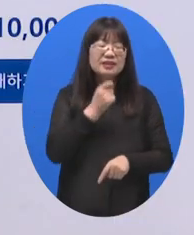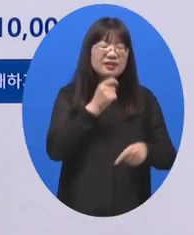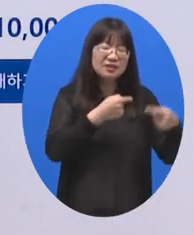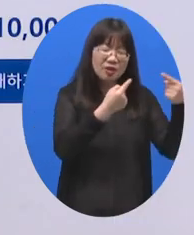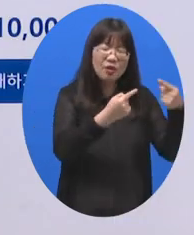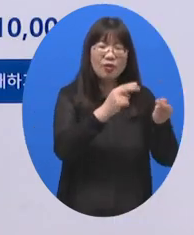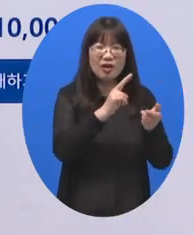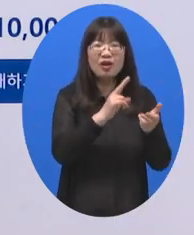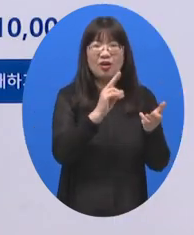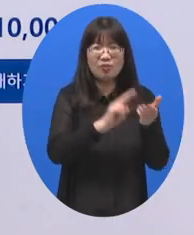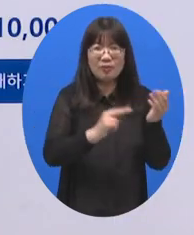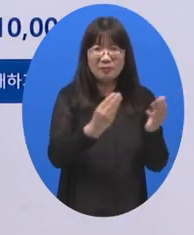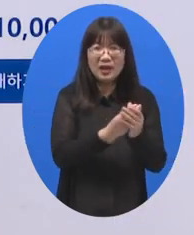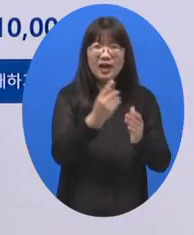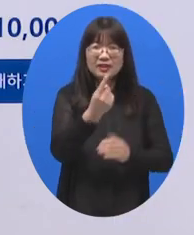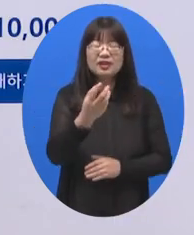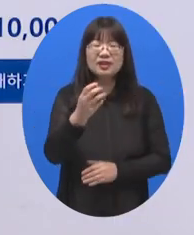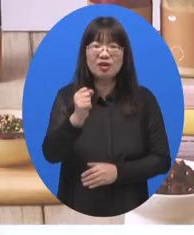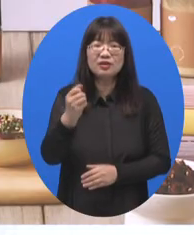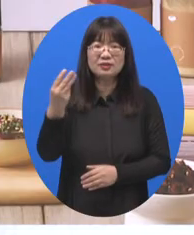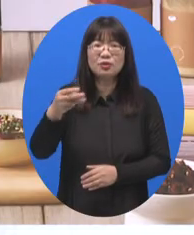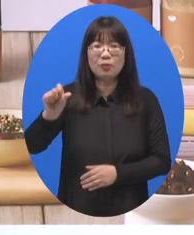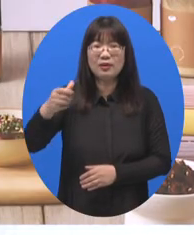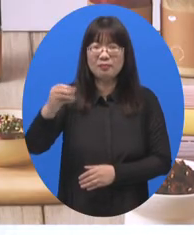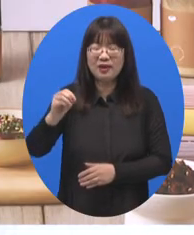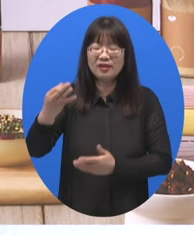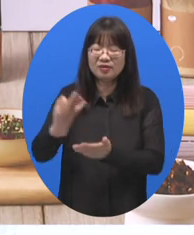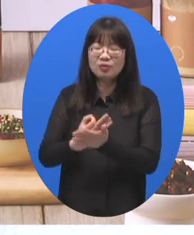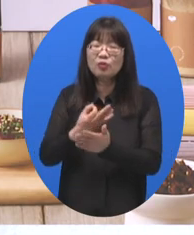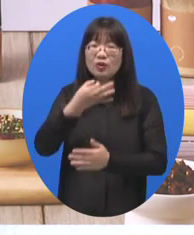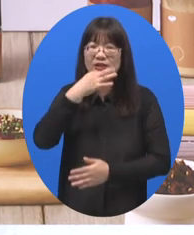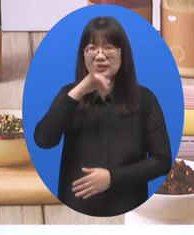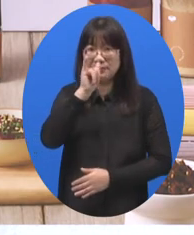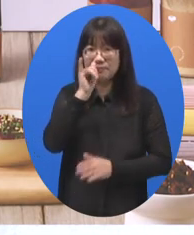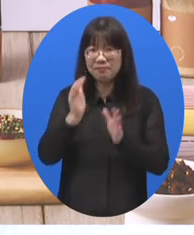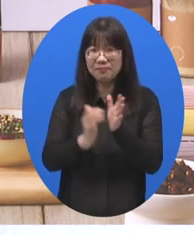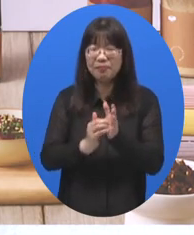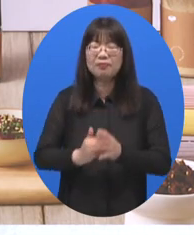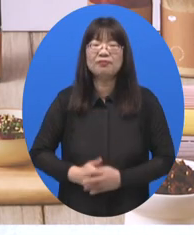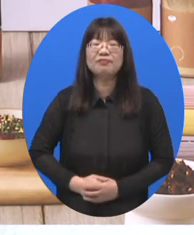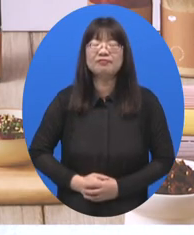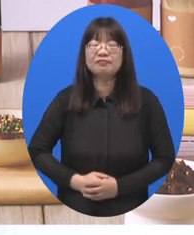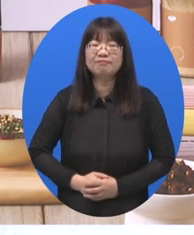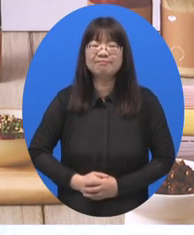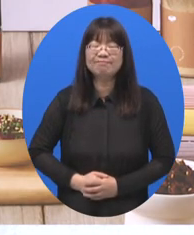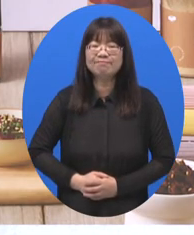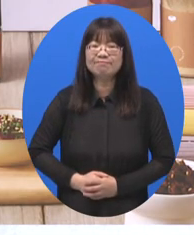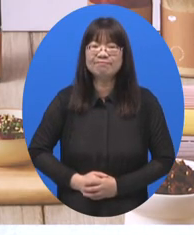1억 3,500만 원의 매출을 올렸습니다. 경기 GTV 최창순입니다.